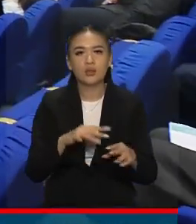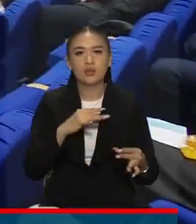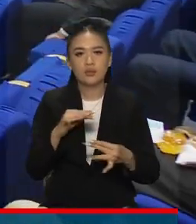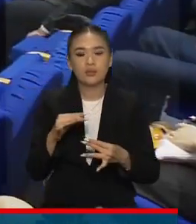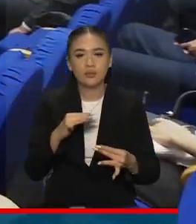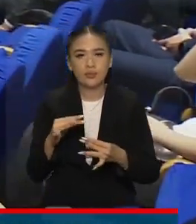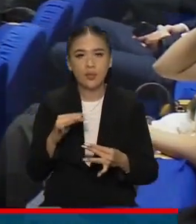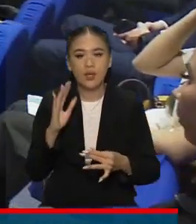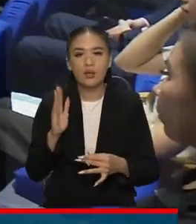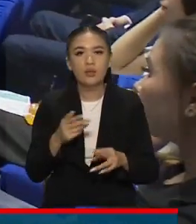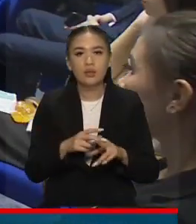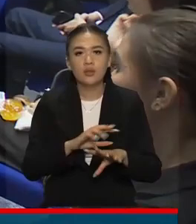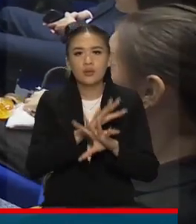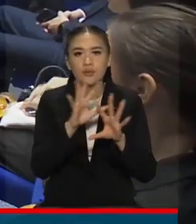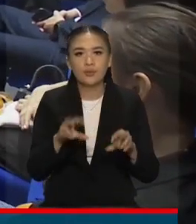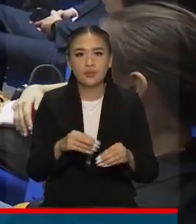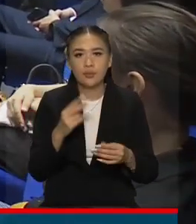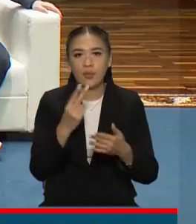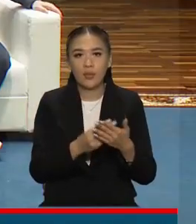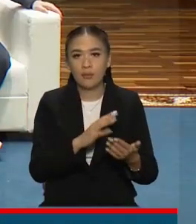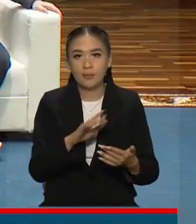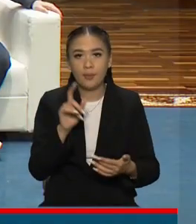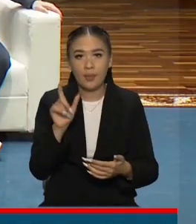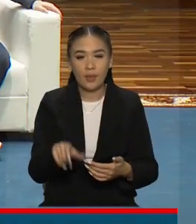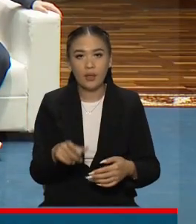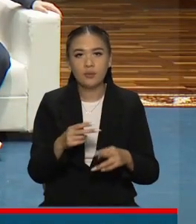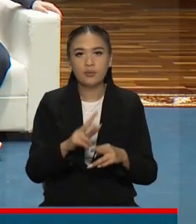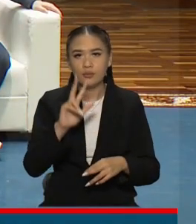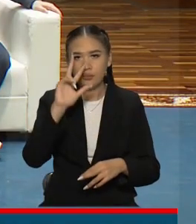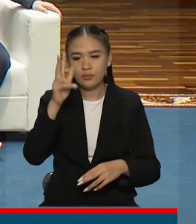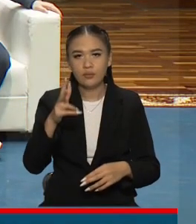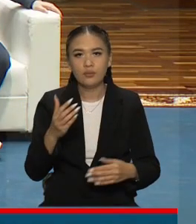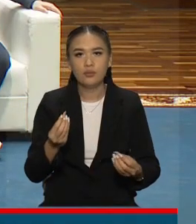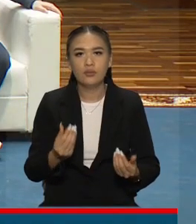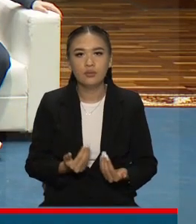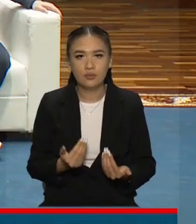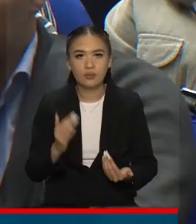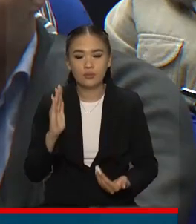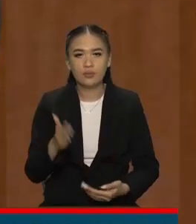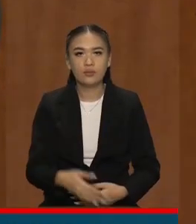пікір алмасады. Барлық сынақтан сүрінбей өткен кандидат резервте 3 жыл тұрады.